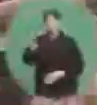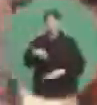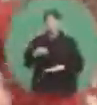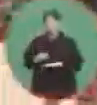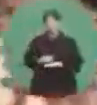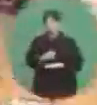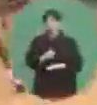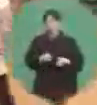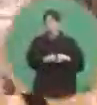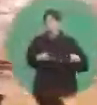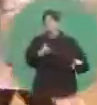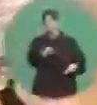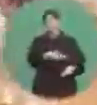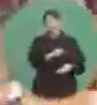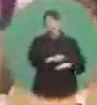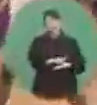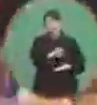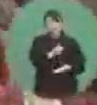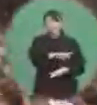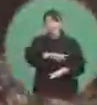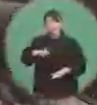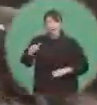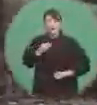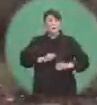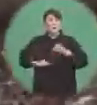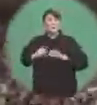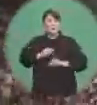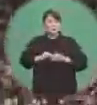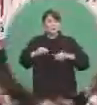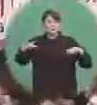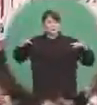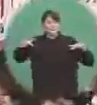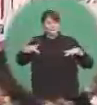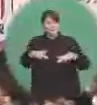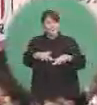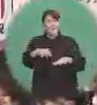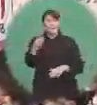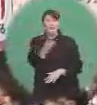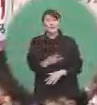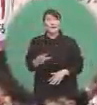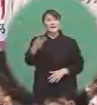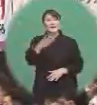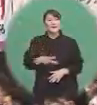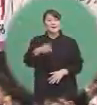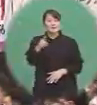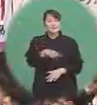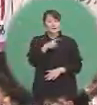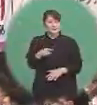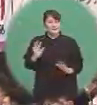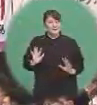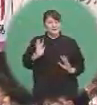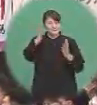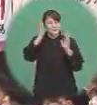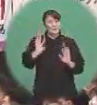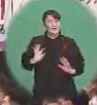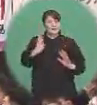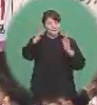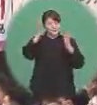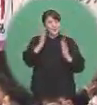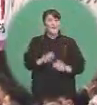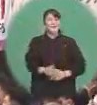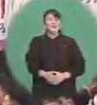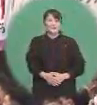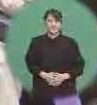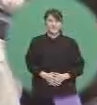野翔太選手などの活躍に、会場に駆けつけたおよそ3000人が熱い声援を送りました。